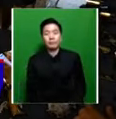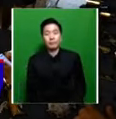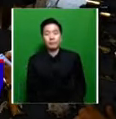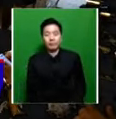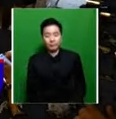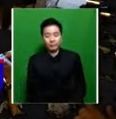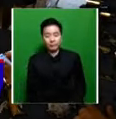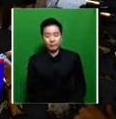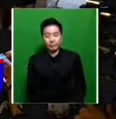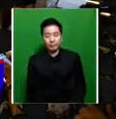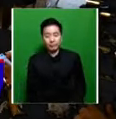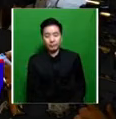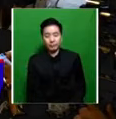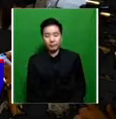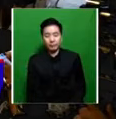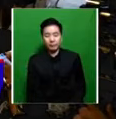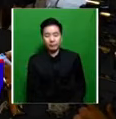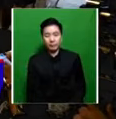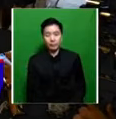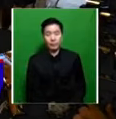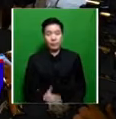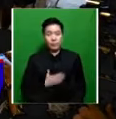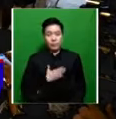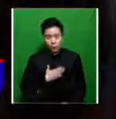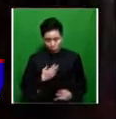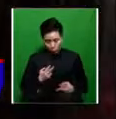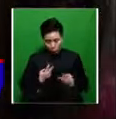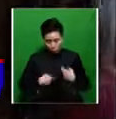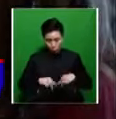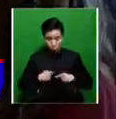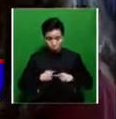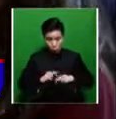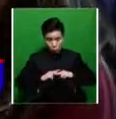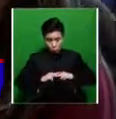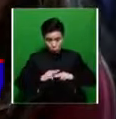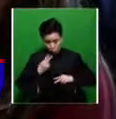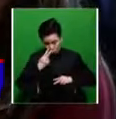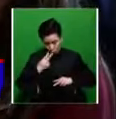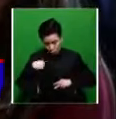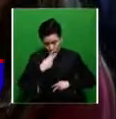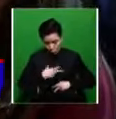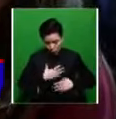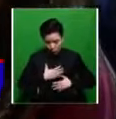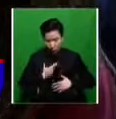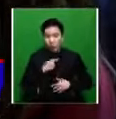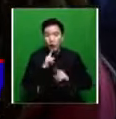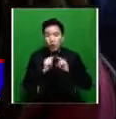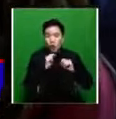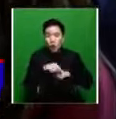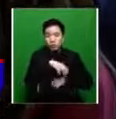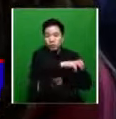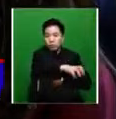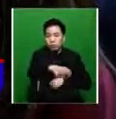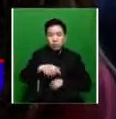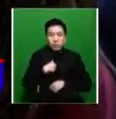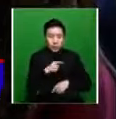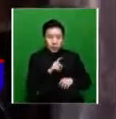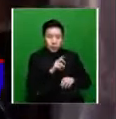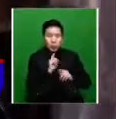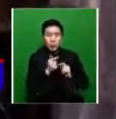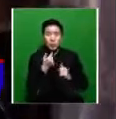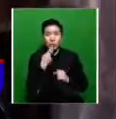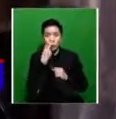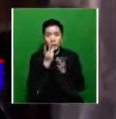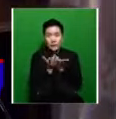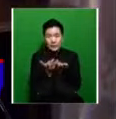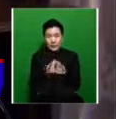ตัวเองเพื่อเฝ้าดูอาการแล้วก็สามารถติดต่อได้ทุกรายหรือเปล่าม ีครับแต่ขออนุญาตนิดหนึ่งนะครับพอดีเป็นเชิงตัวเล